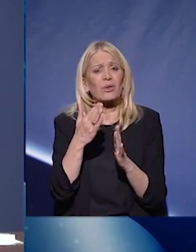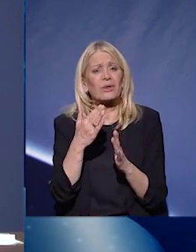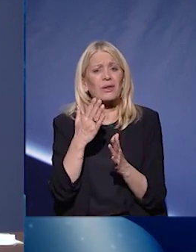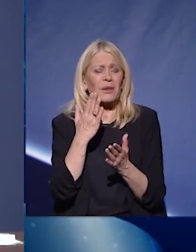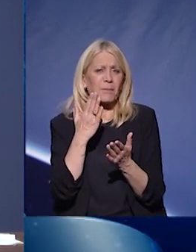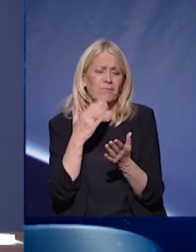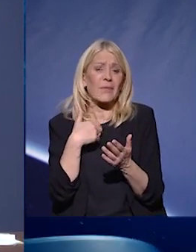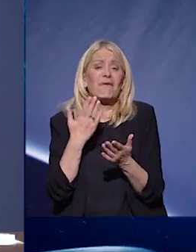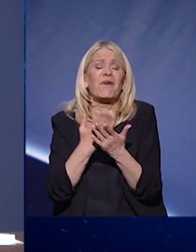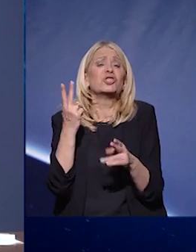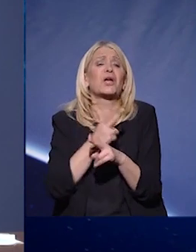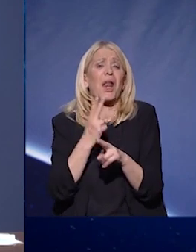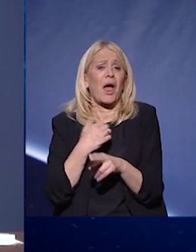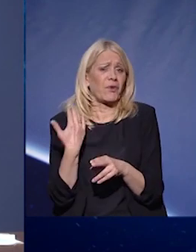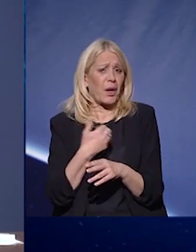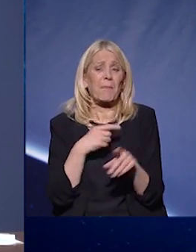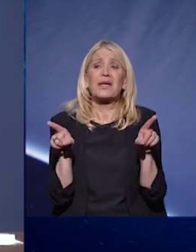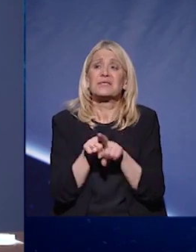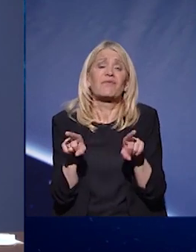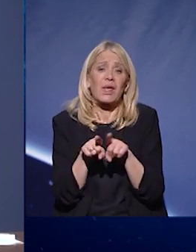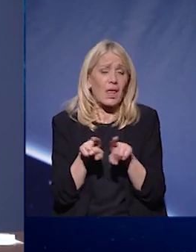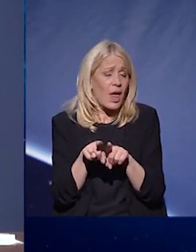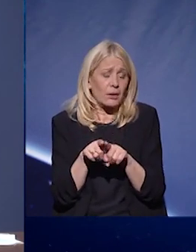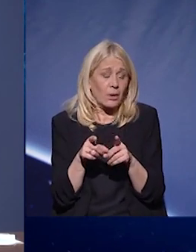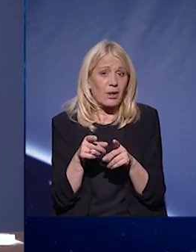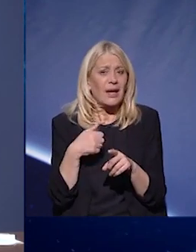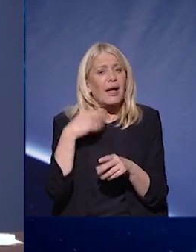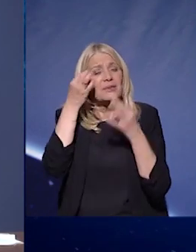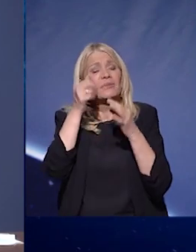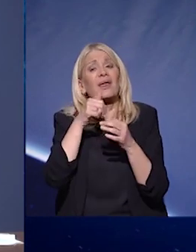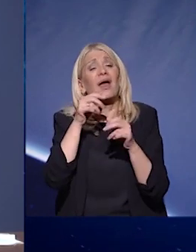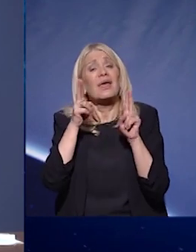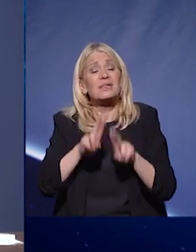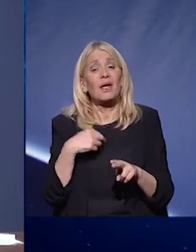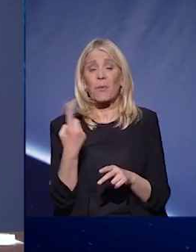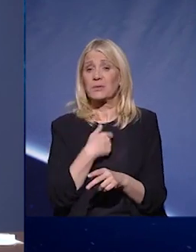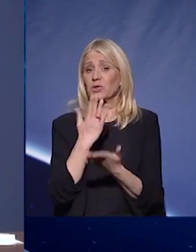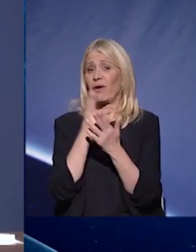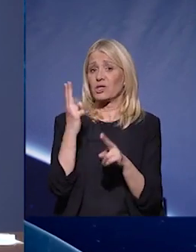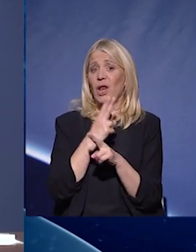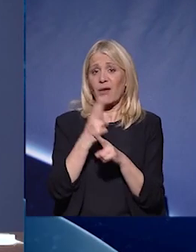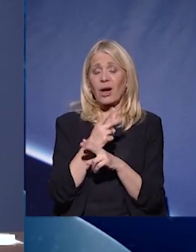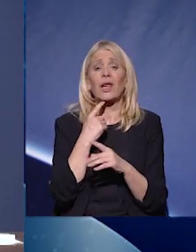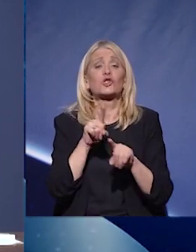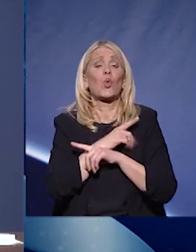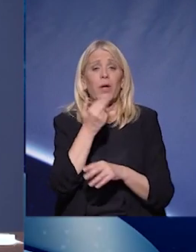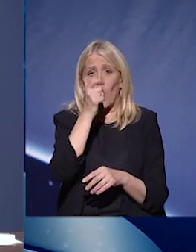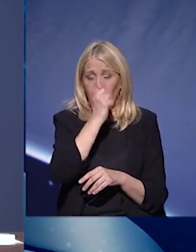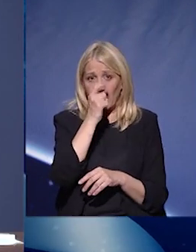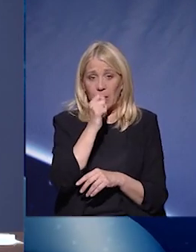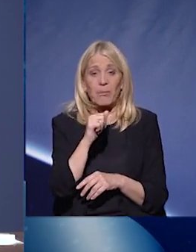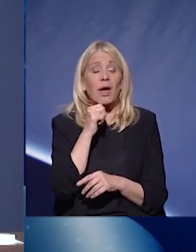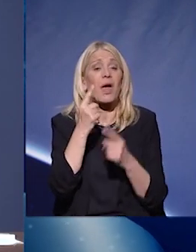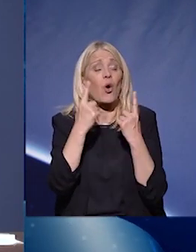se potpuno navikli, nam je potpuno sve jedno, ne mislim, ali činjenica je da smo se navikli da se umire od gripa, iako